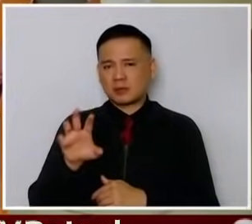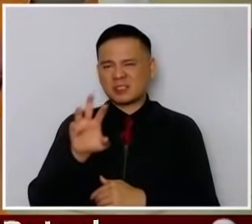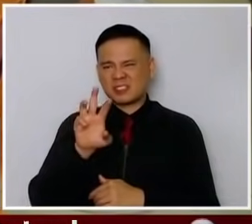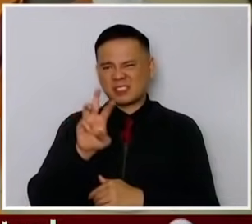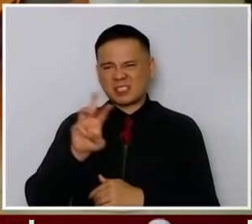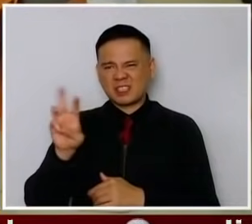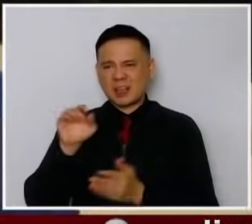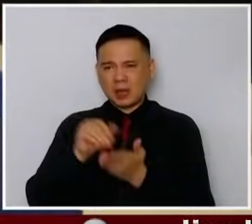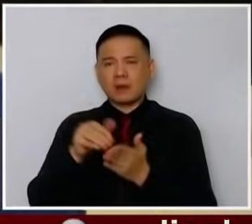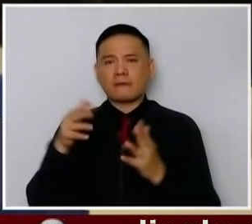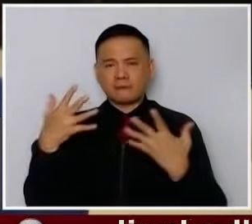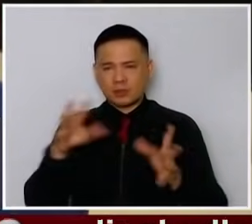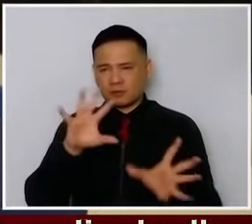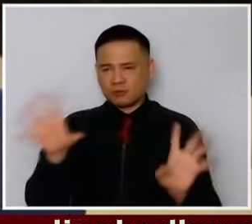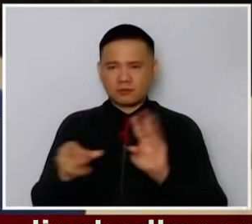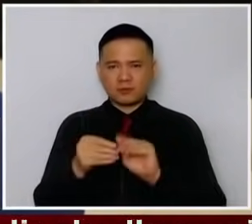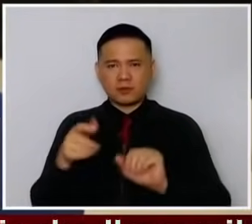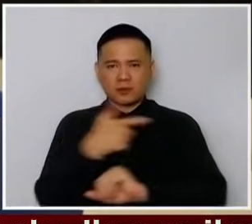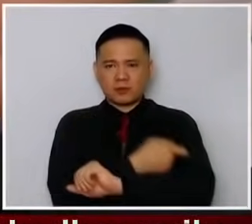657,748 na ang nabakunahan.